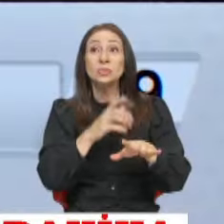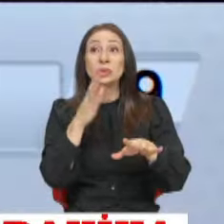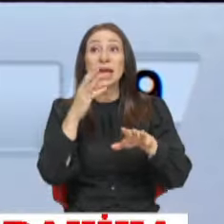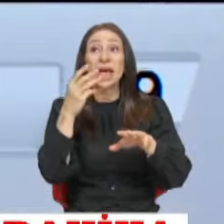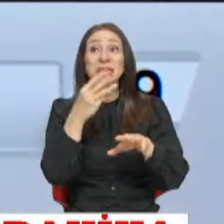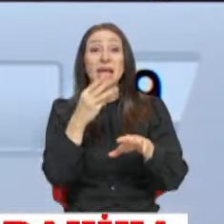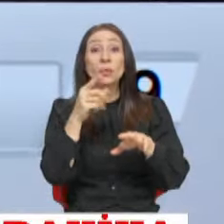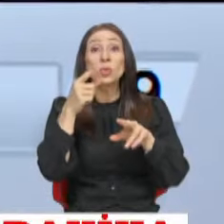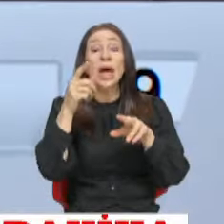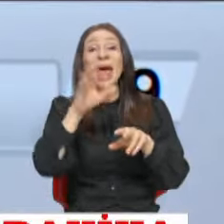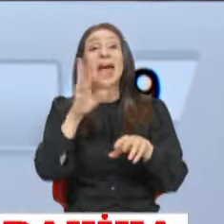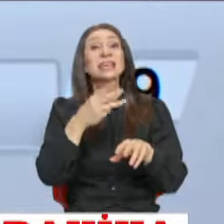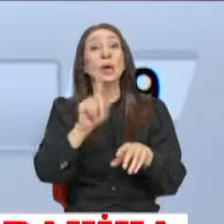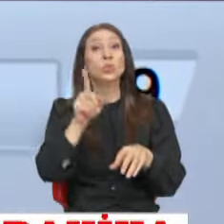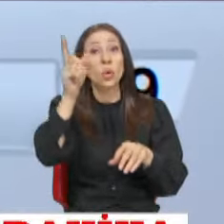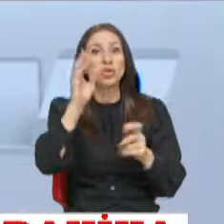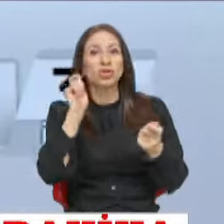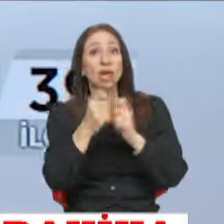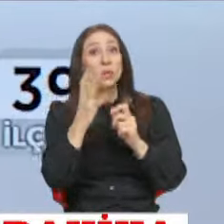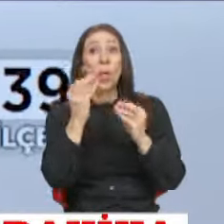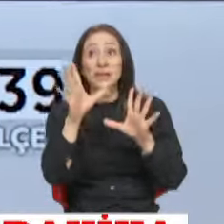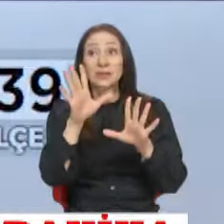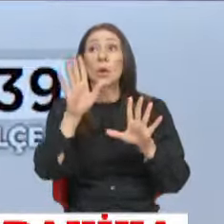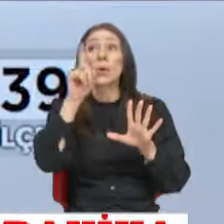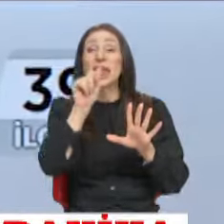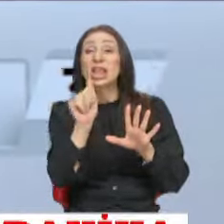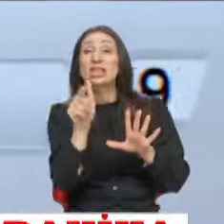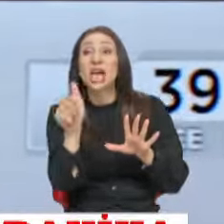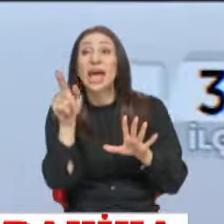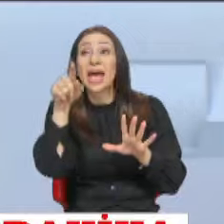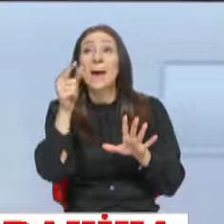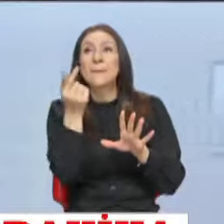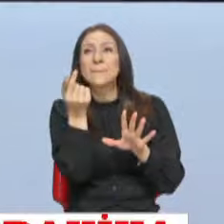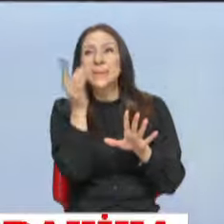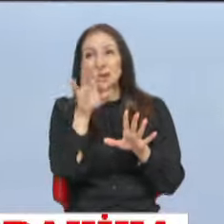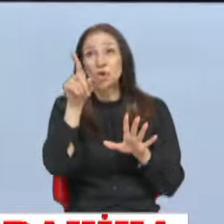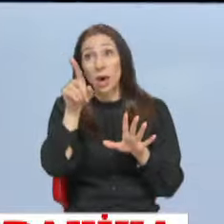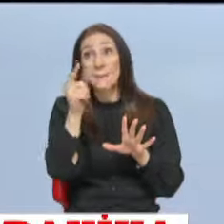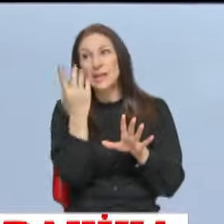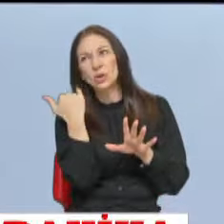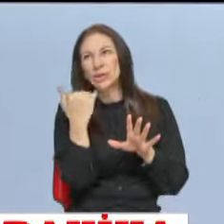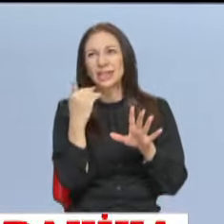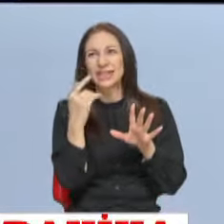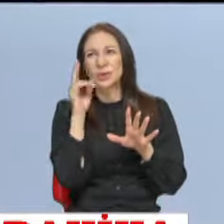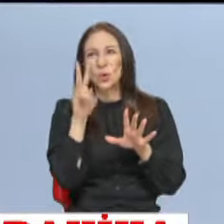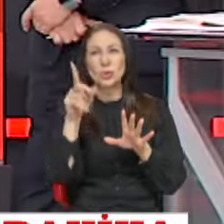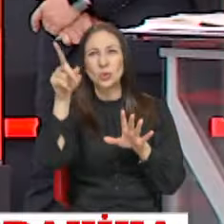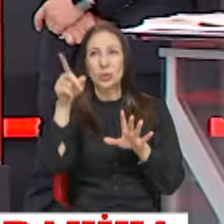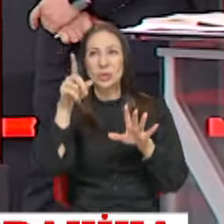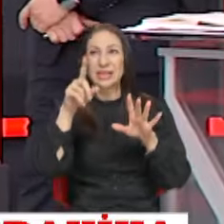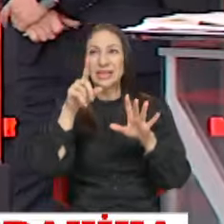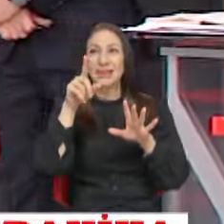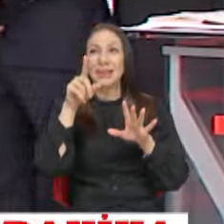Esenyurt'un değiştirebileceği anlamına gelir Dolayısıyla bizim bu ilçelerde ve biraz sonra işte şimdi biraz önce aç işte gördük Biz o